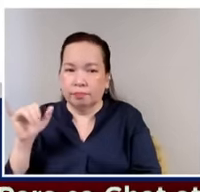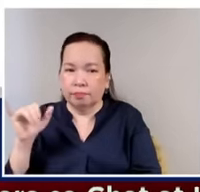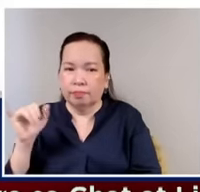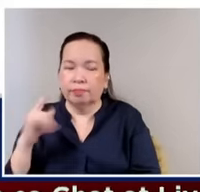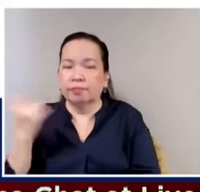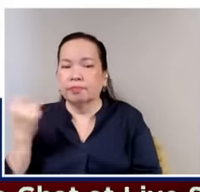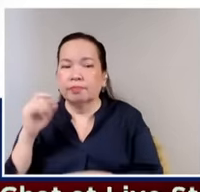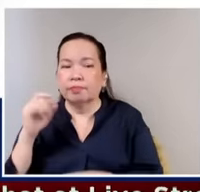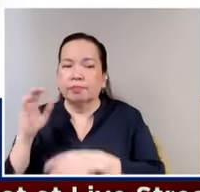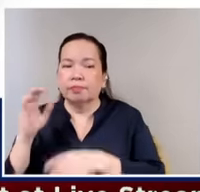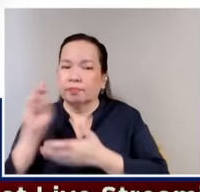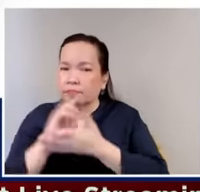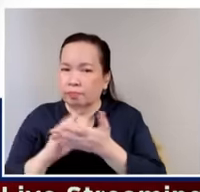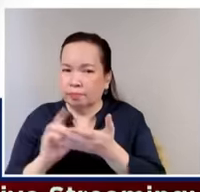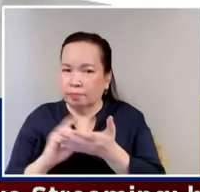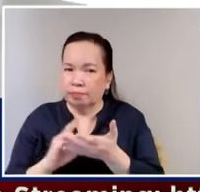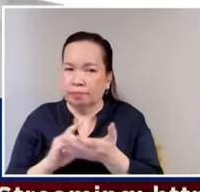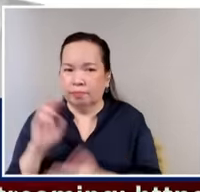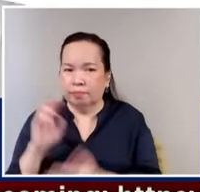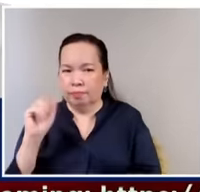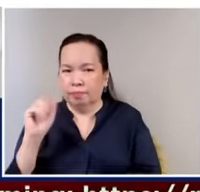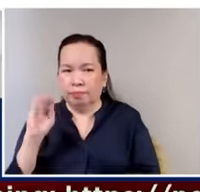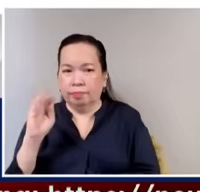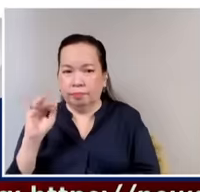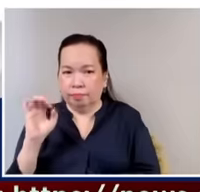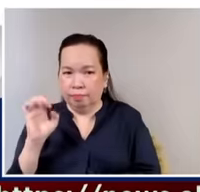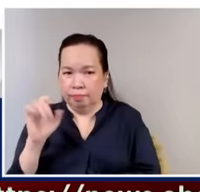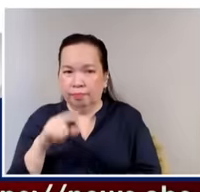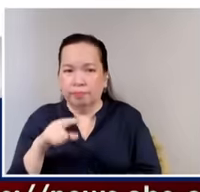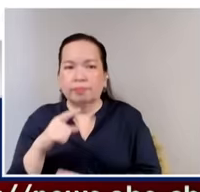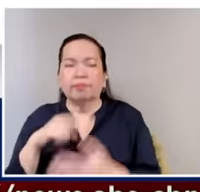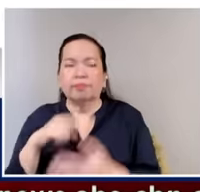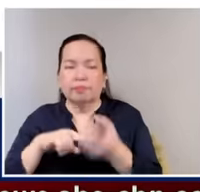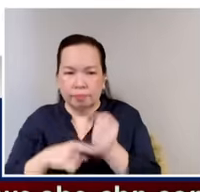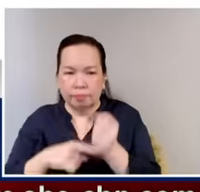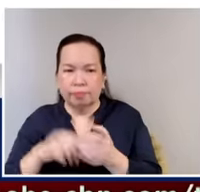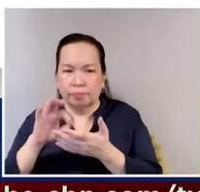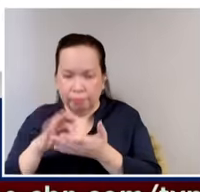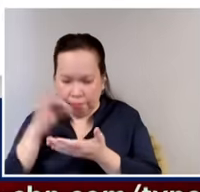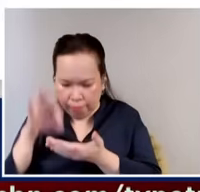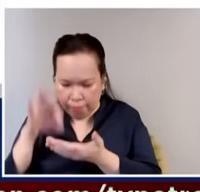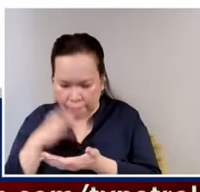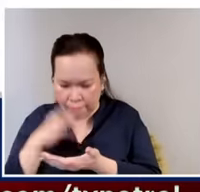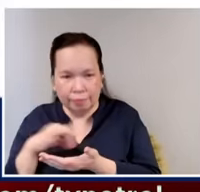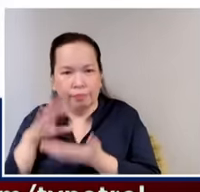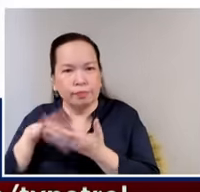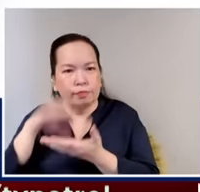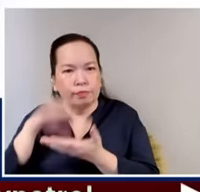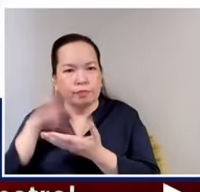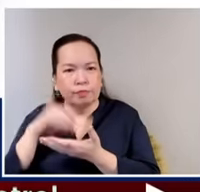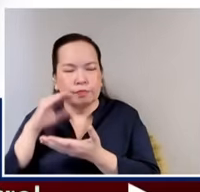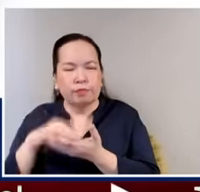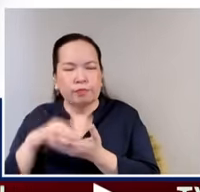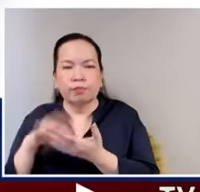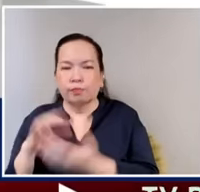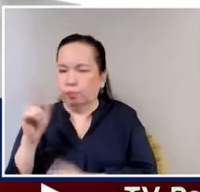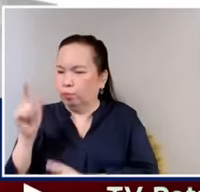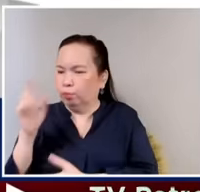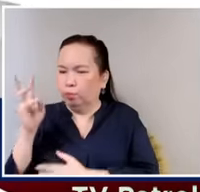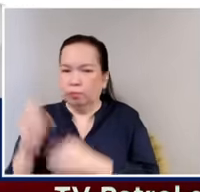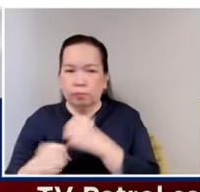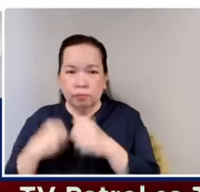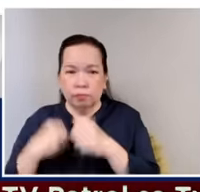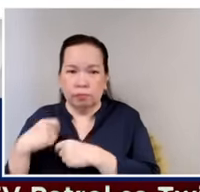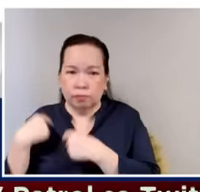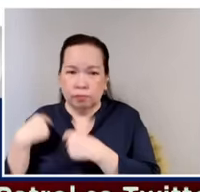Rafael Del Casal. Dito nagsimula ang Bordados de Manila. Sa loob ng 26 na taon,